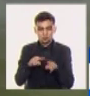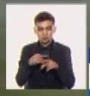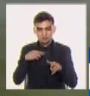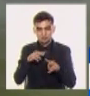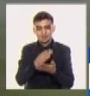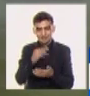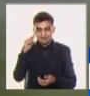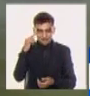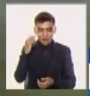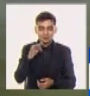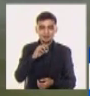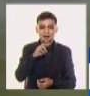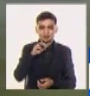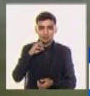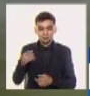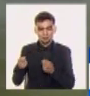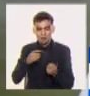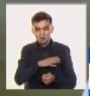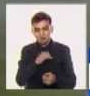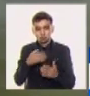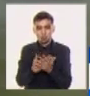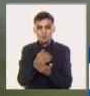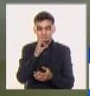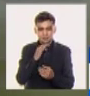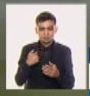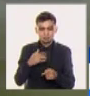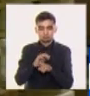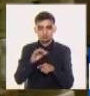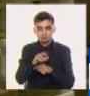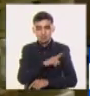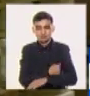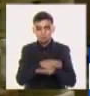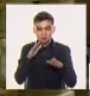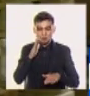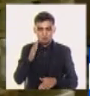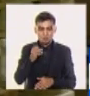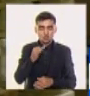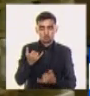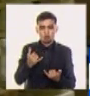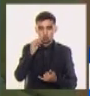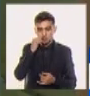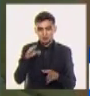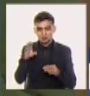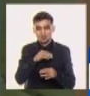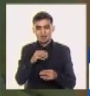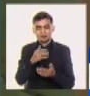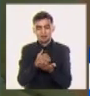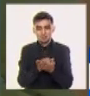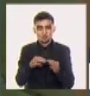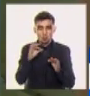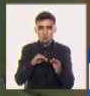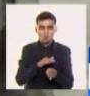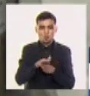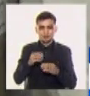и Китая. Следим за доставкой новых медикаментов в больнице. Сегодня в Шымкенте необходимыми препаратами полностью